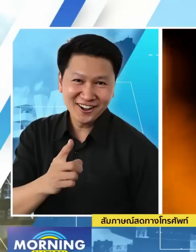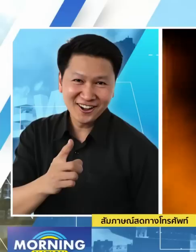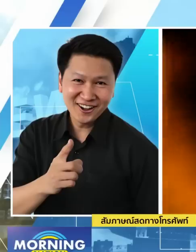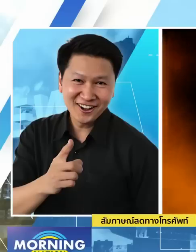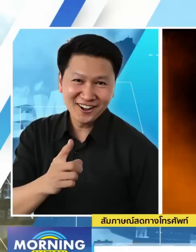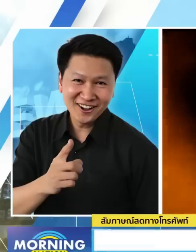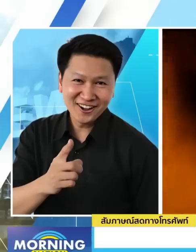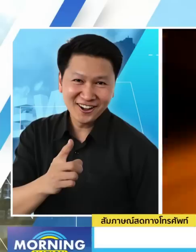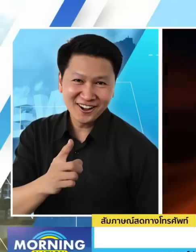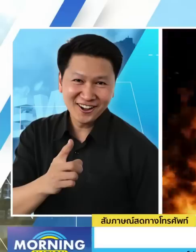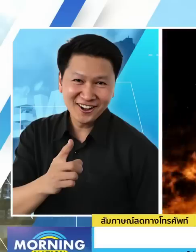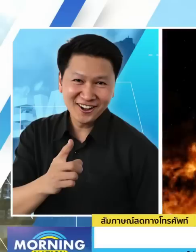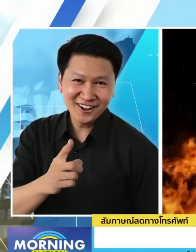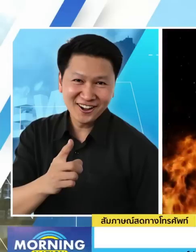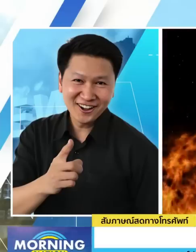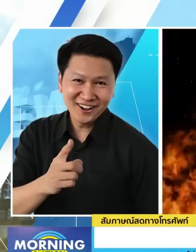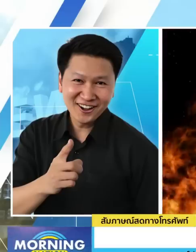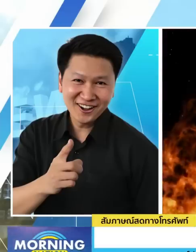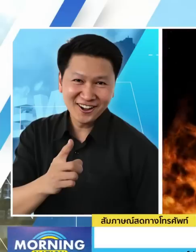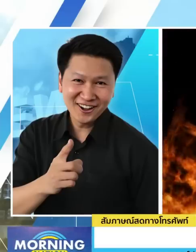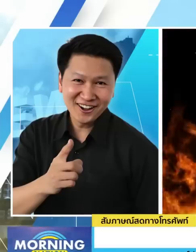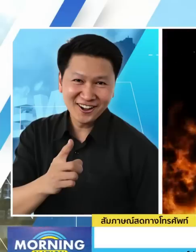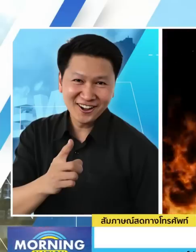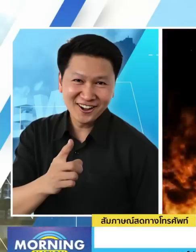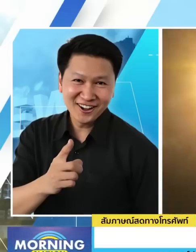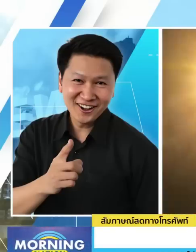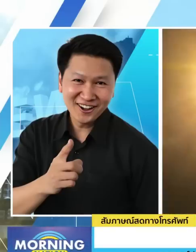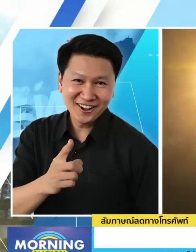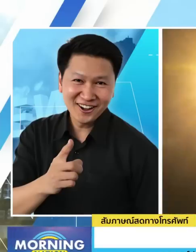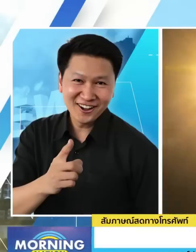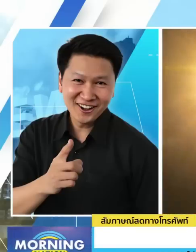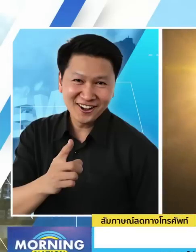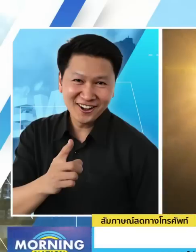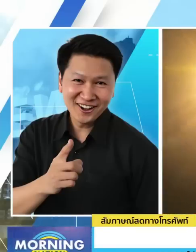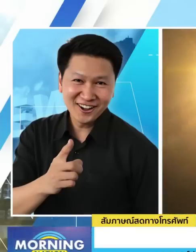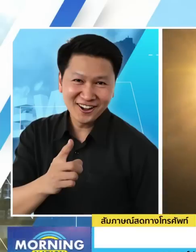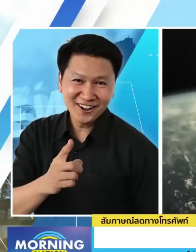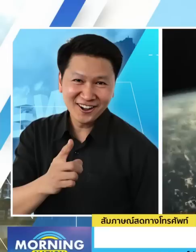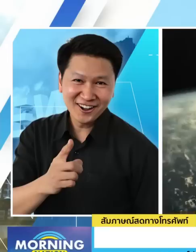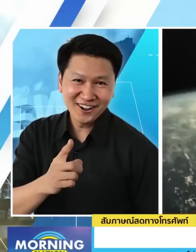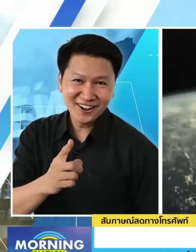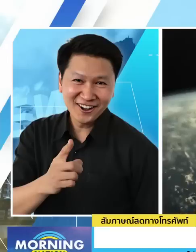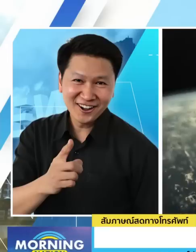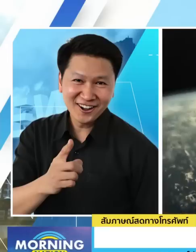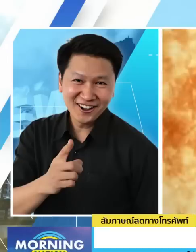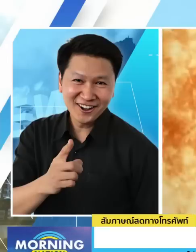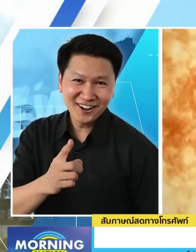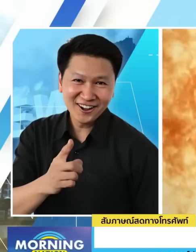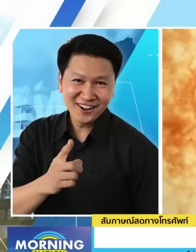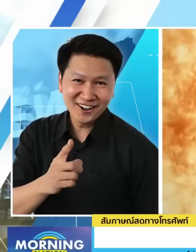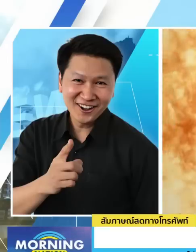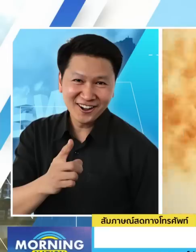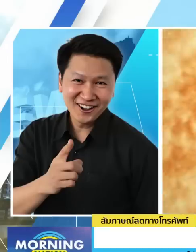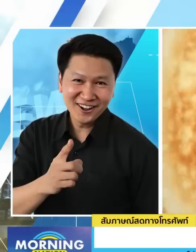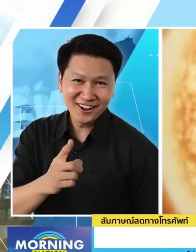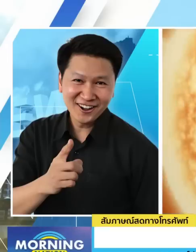ก็ให้เราได้เป็นพลังงานอยู่นะครับปฏิกิริยาต่างๆที่บนพื้นผิวของดวงอาทิตย์เนี่ยมันมีอย่างอื่นออกมาด้วยนะครับ อย่างเช่นเรื่อง